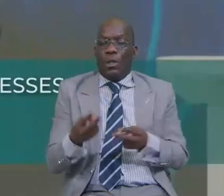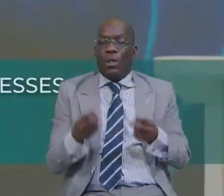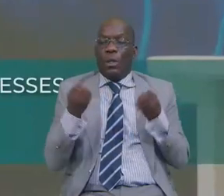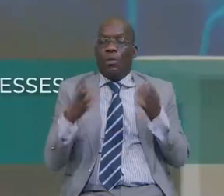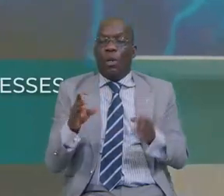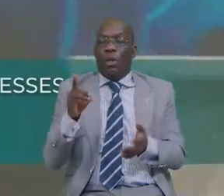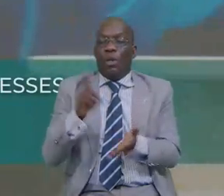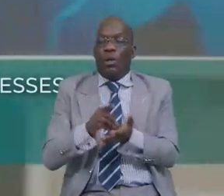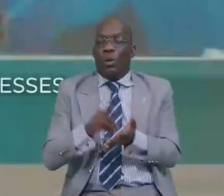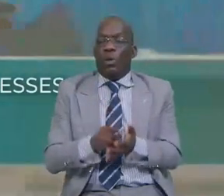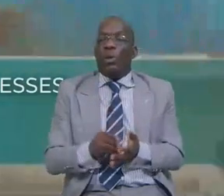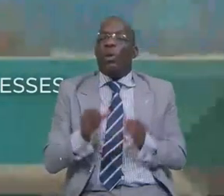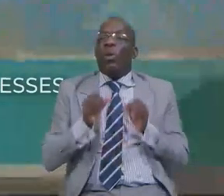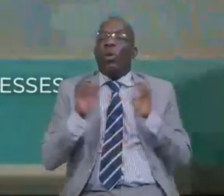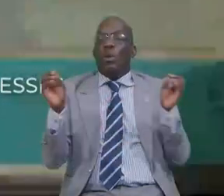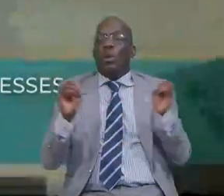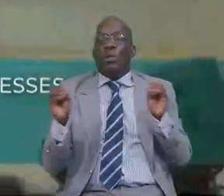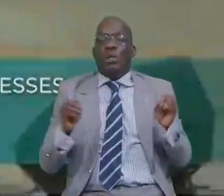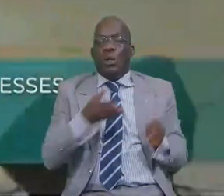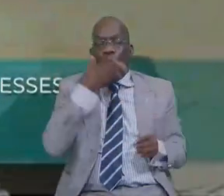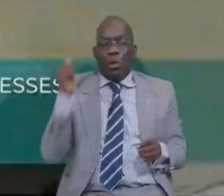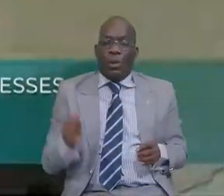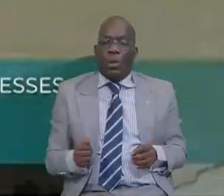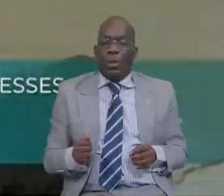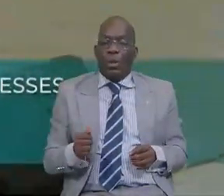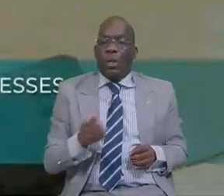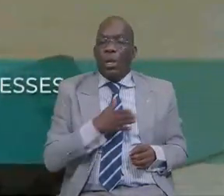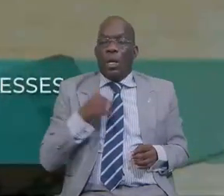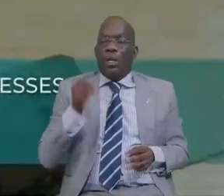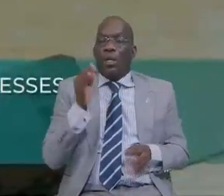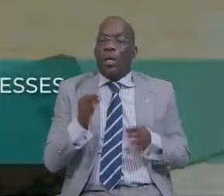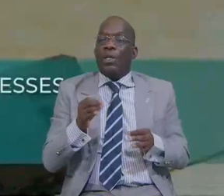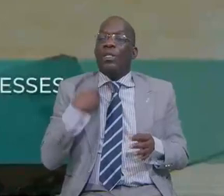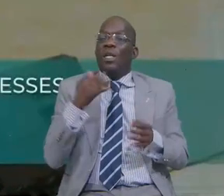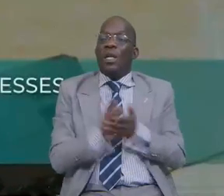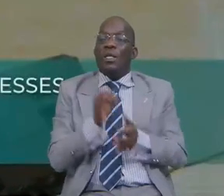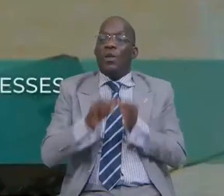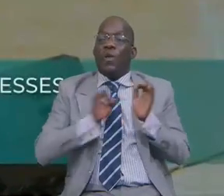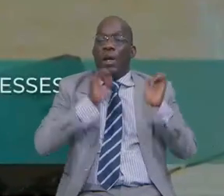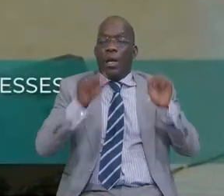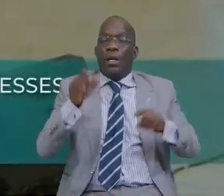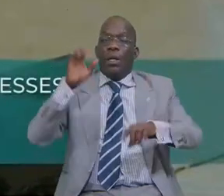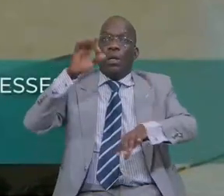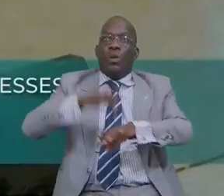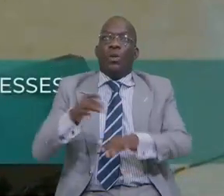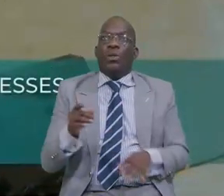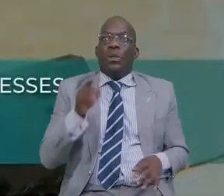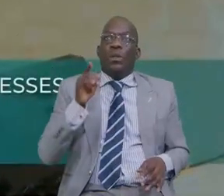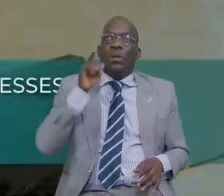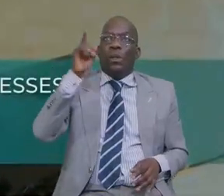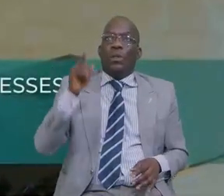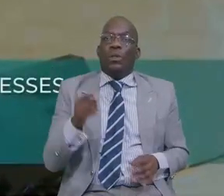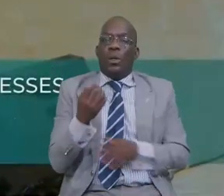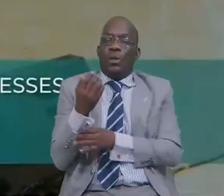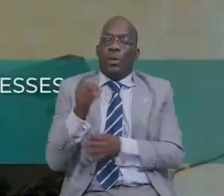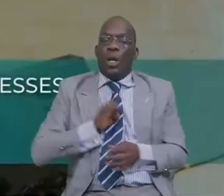voit beaucoup de médecins. Rien ne changeait. Mais elle a dit, si je peux seulement toucher le bout de son vêtement, je serai guéri. Et elle a